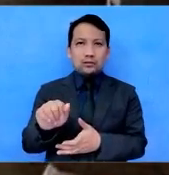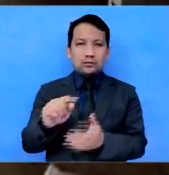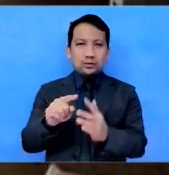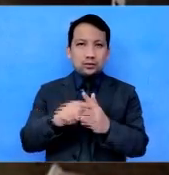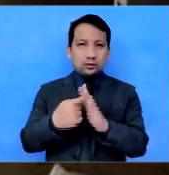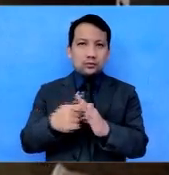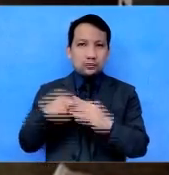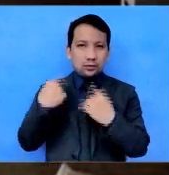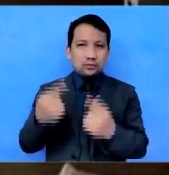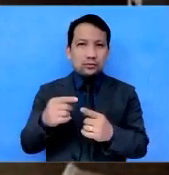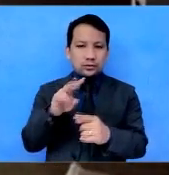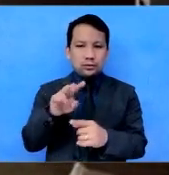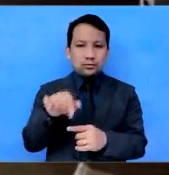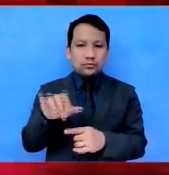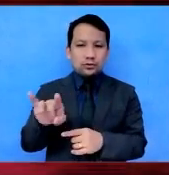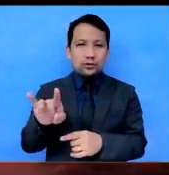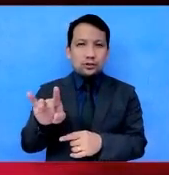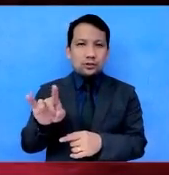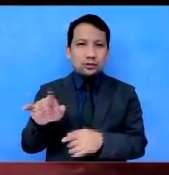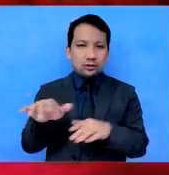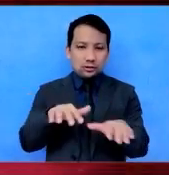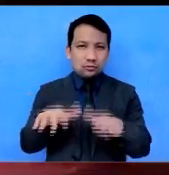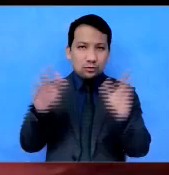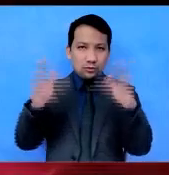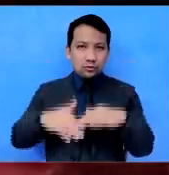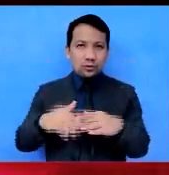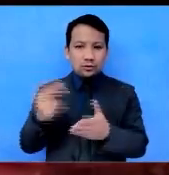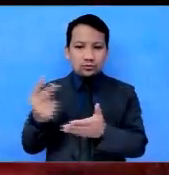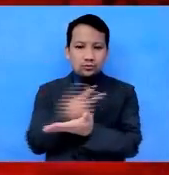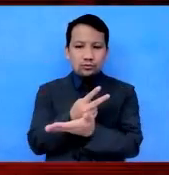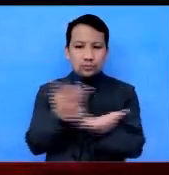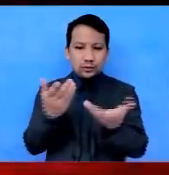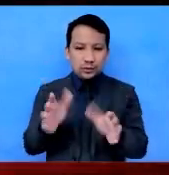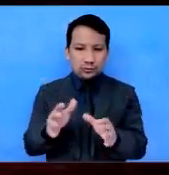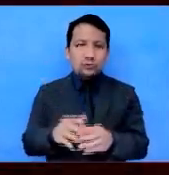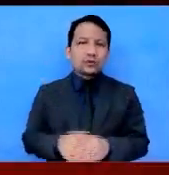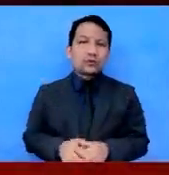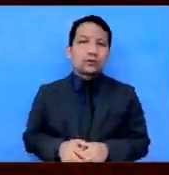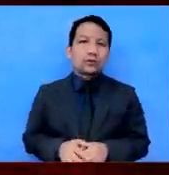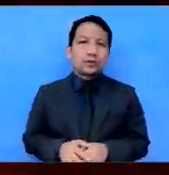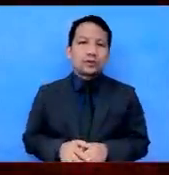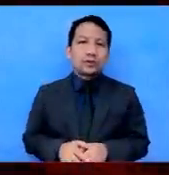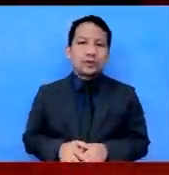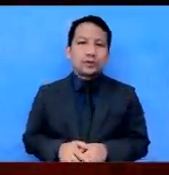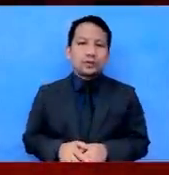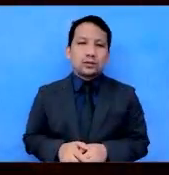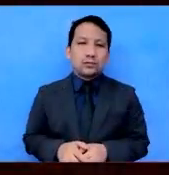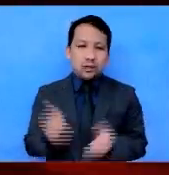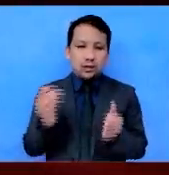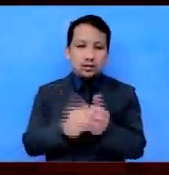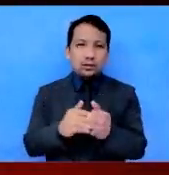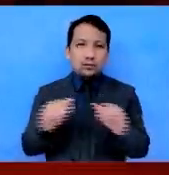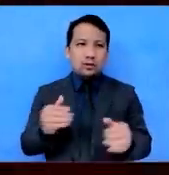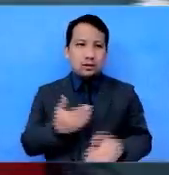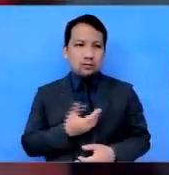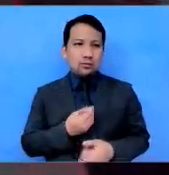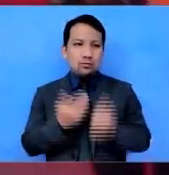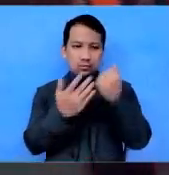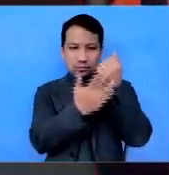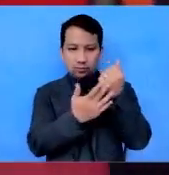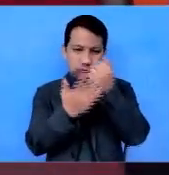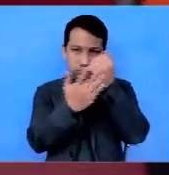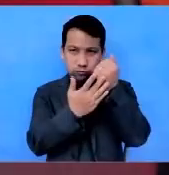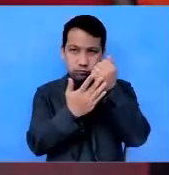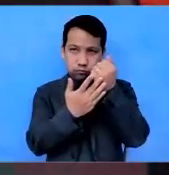magnitude 7.8 na lindol, dalawang linggo pa lang ang nakakaraan. Nanumbalik tuloy ang matinding tromang naiwan sa